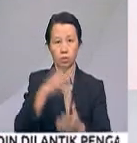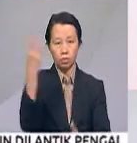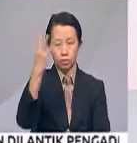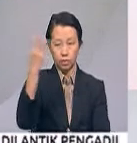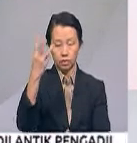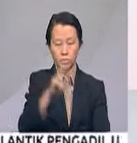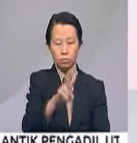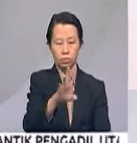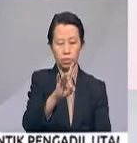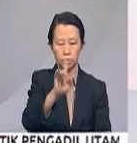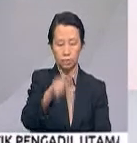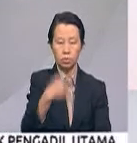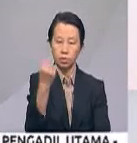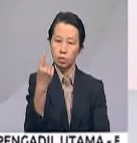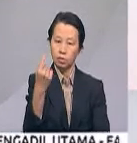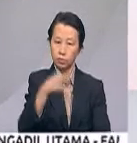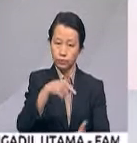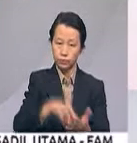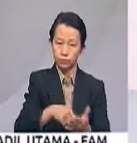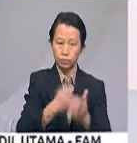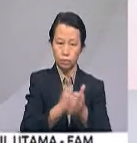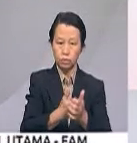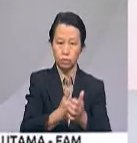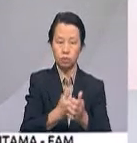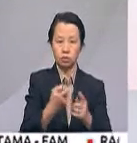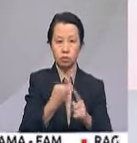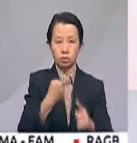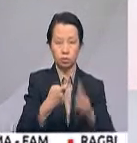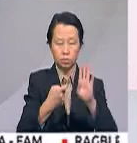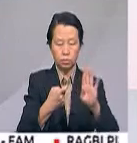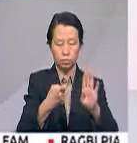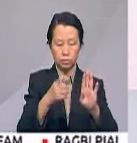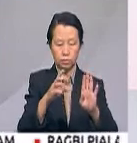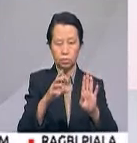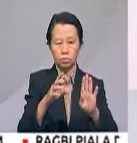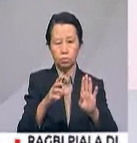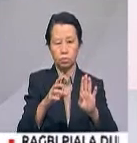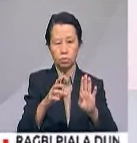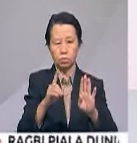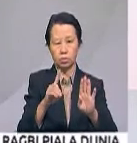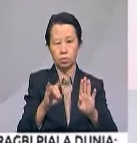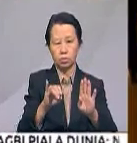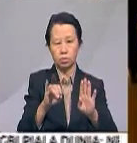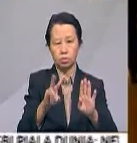pada 28 November ini. Ikuti kisah selanjutnya dalam Bidiva. Ya.